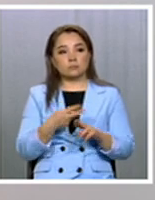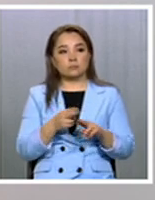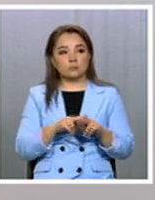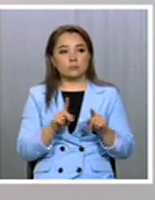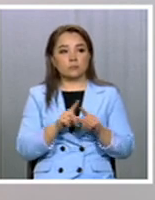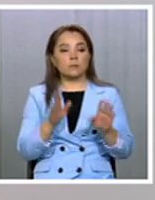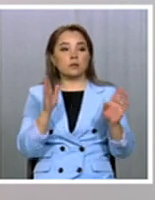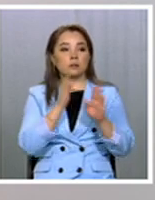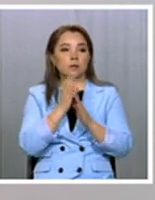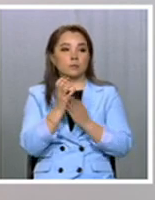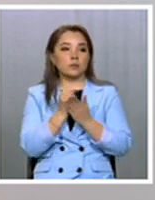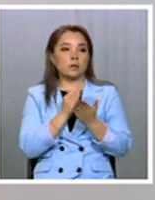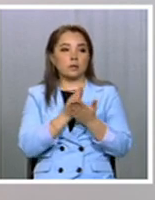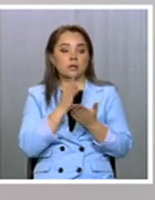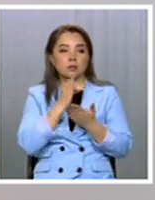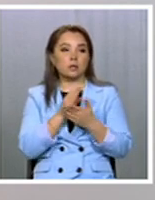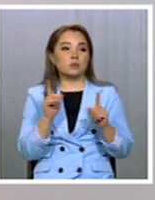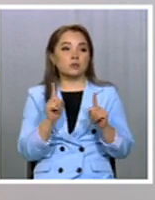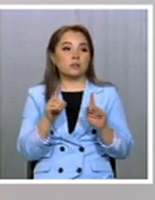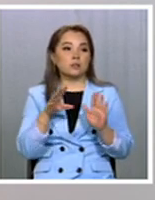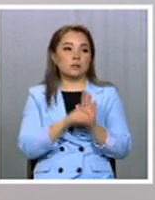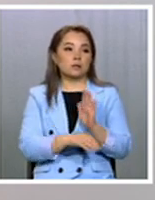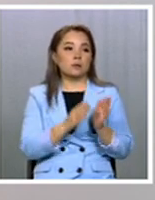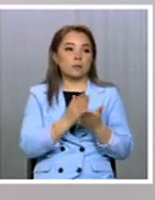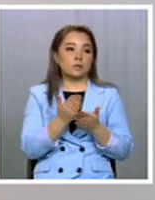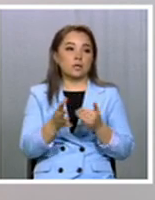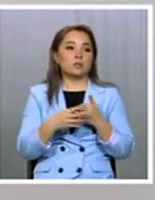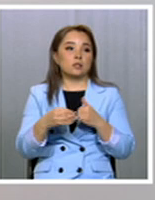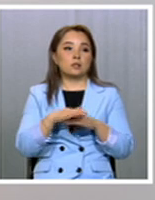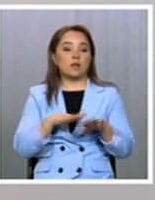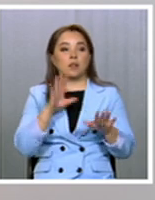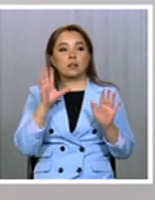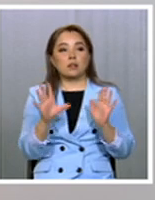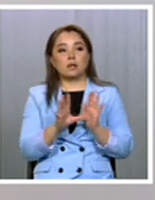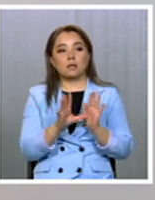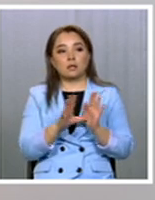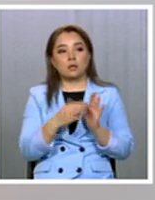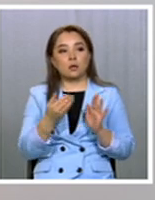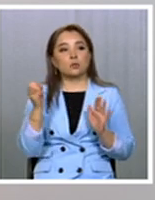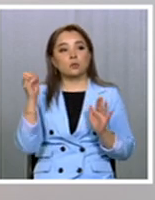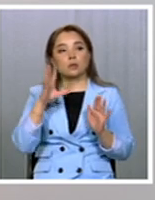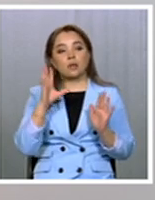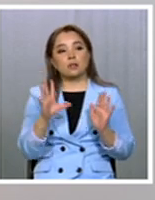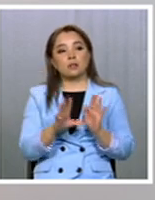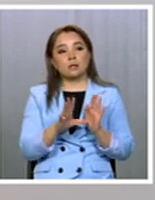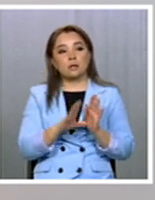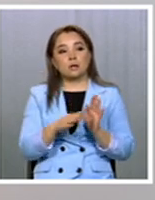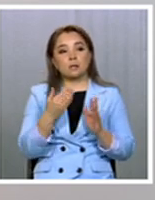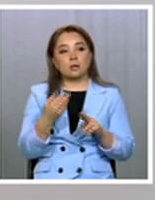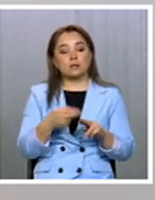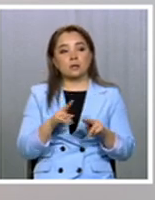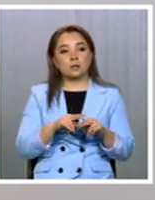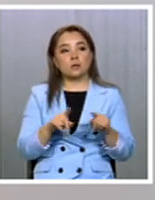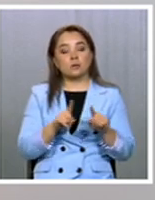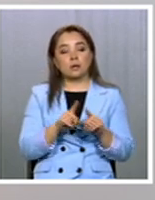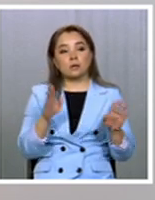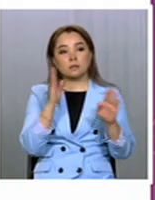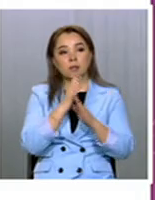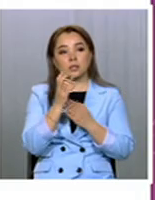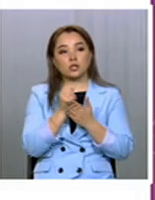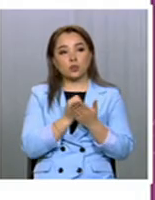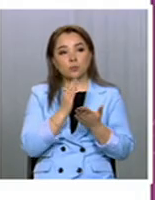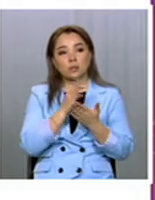табиғат ресурсына не жатады? Жел энергиясы, күн энергиясы. Яғни сарқылмайтын табиғат